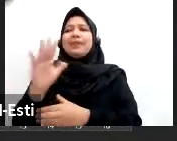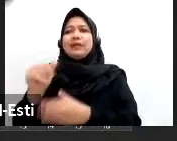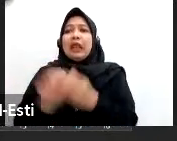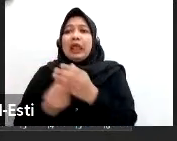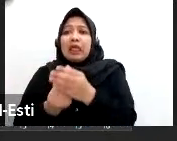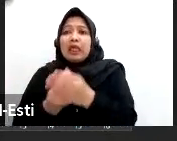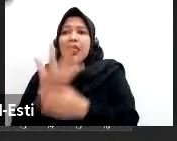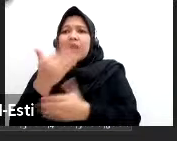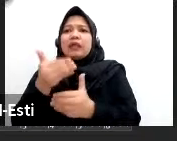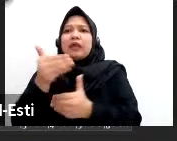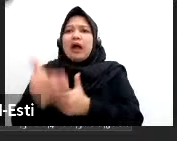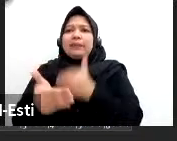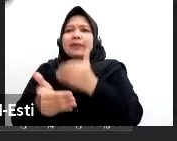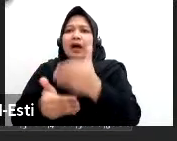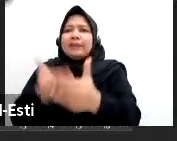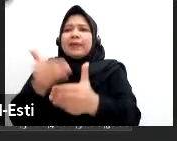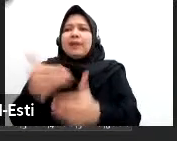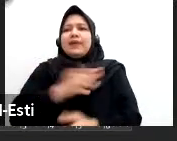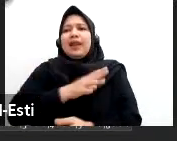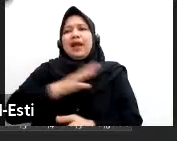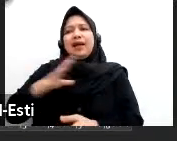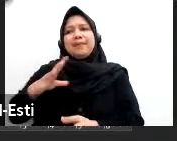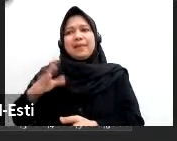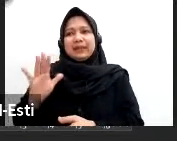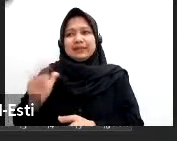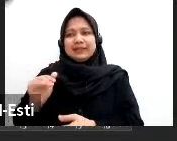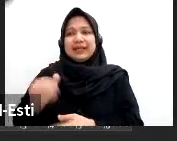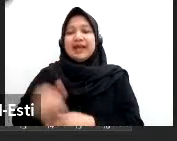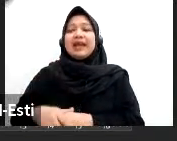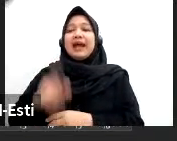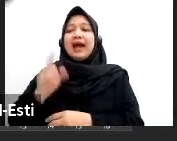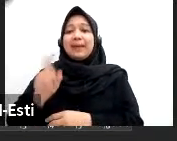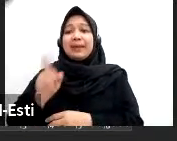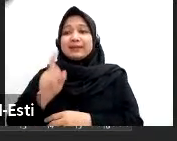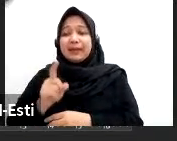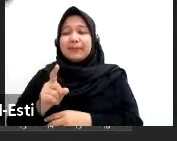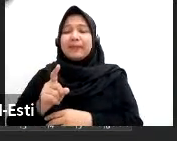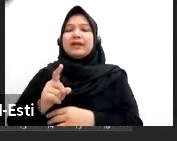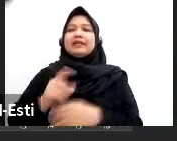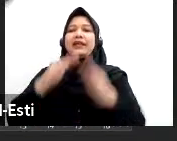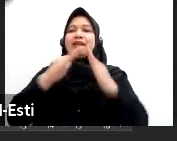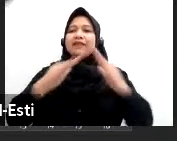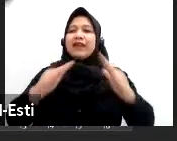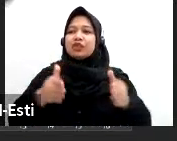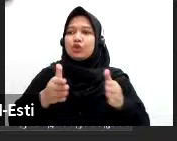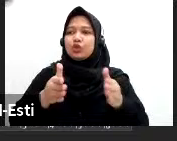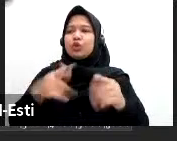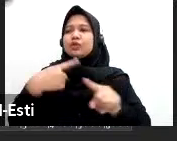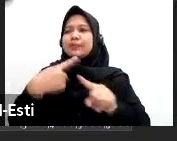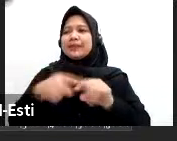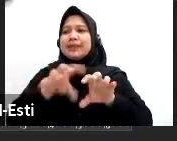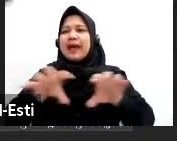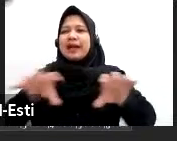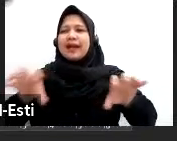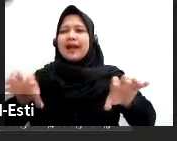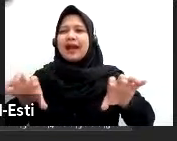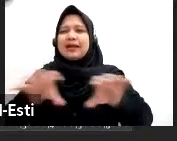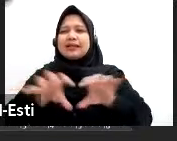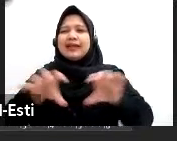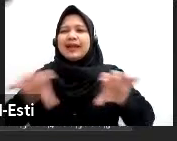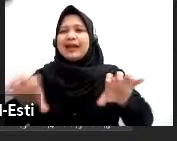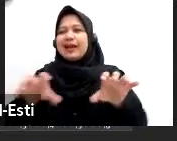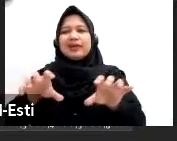pengembangannya karena tadi suprastruktur dan sarananya yang sulit kita dapatkan